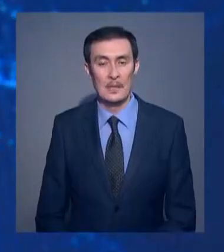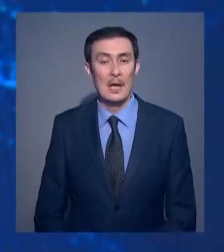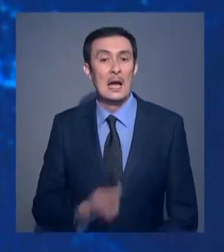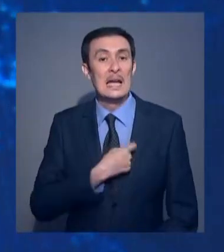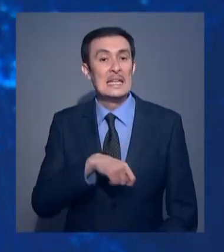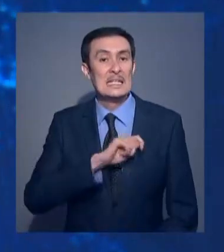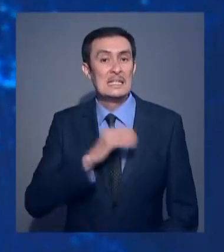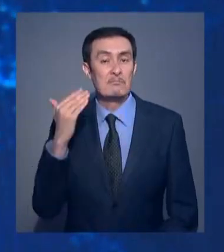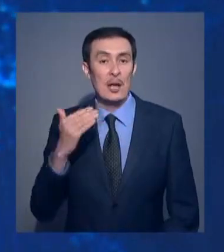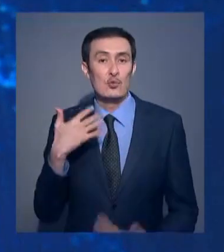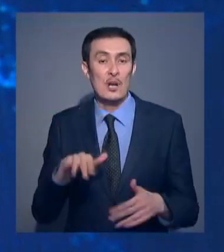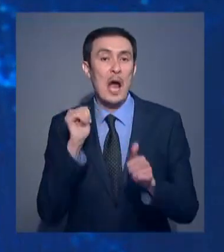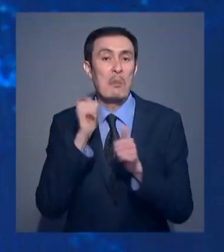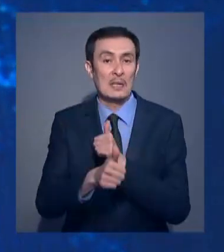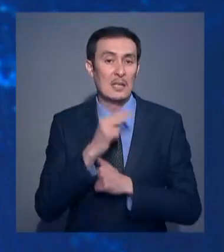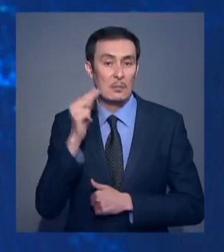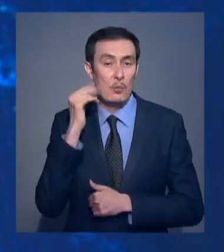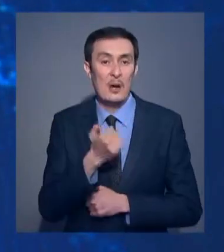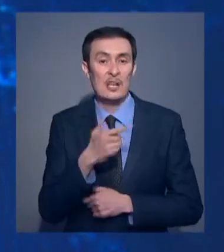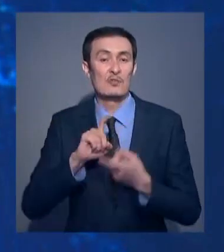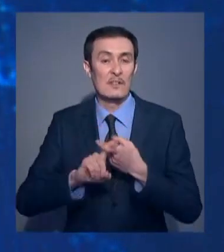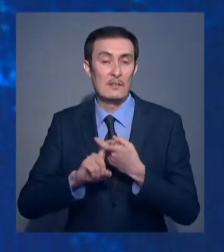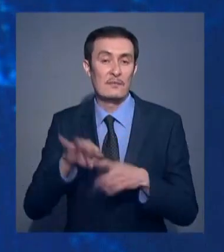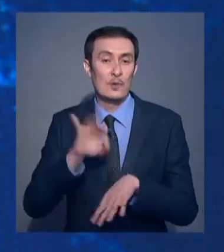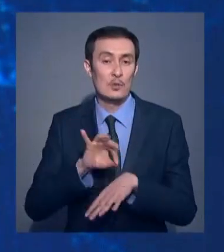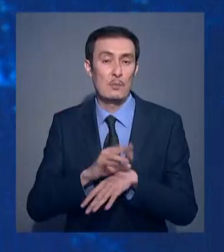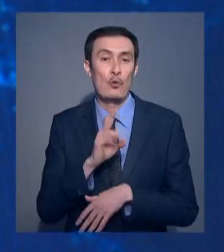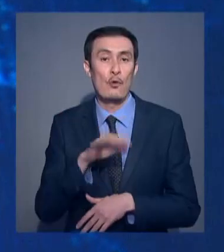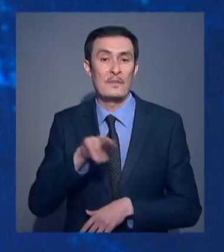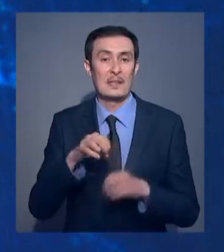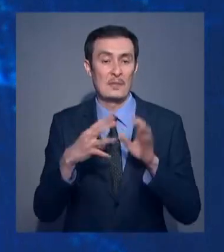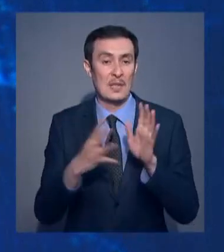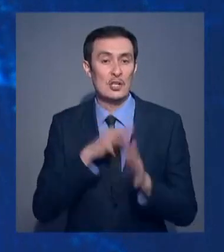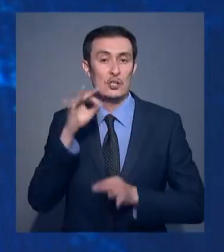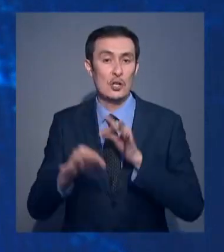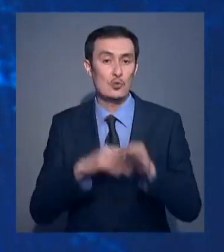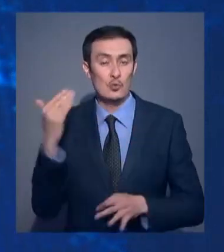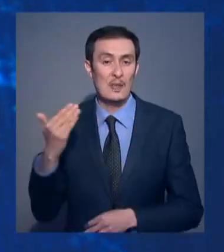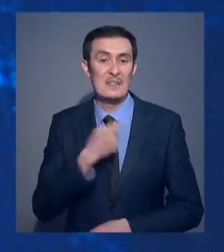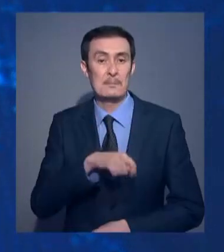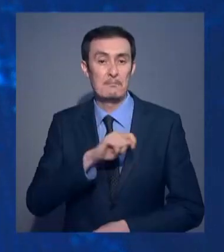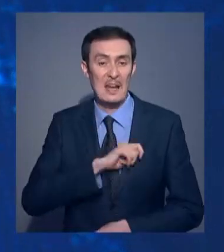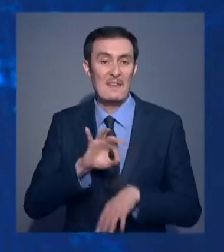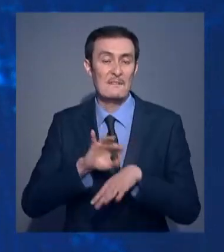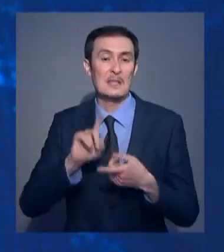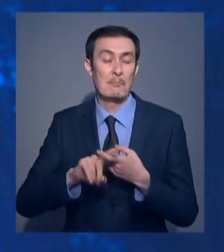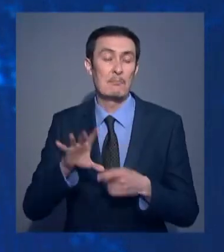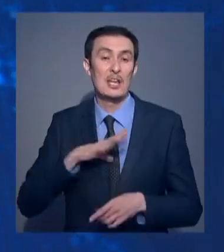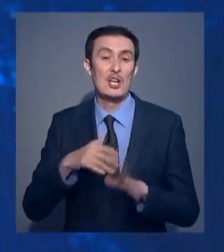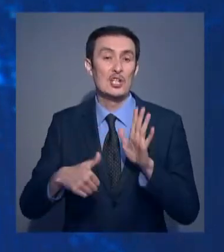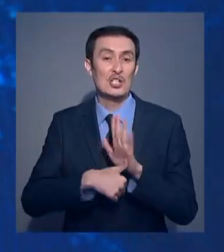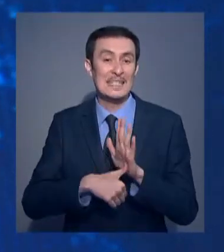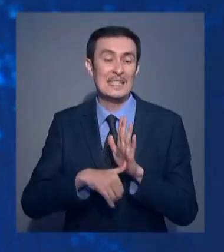А вот Испания обогнала Китай по количеству зараженных COVID-19. За сутки в королевстве коронавирусом заболели